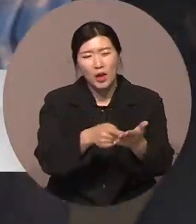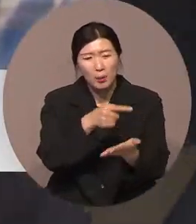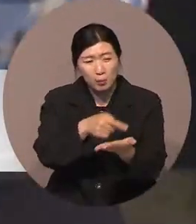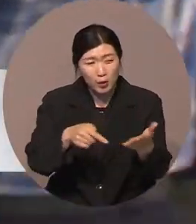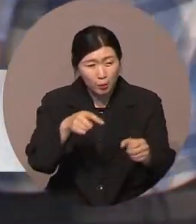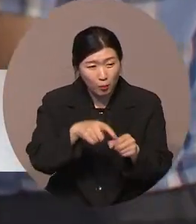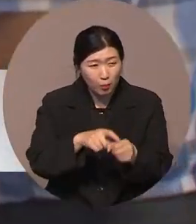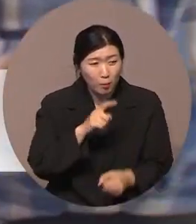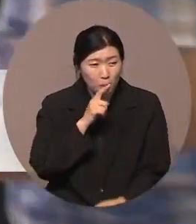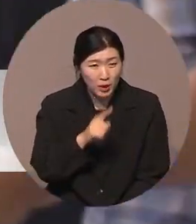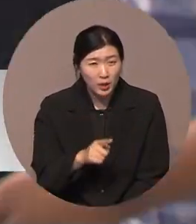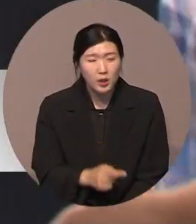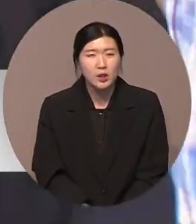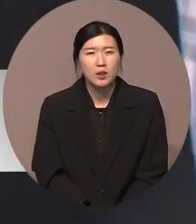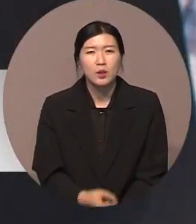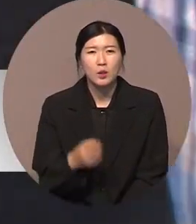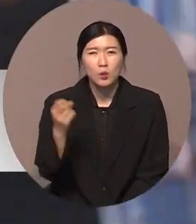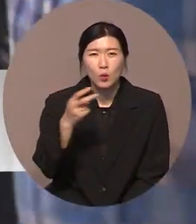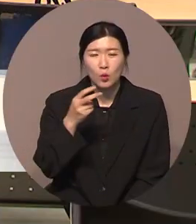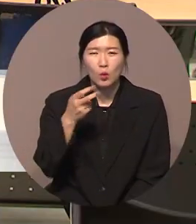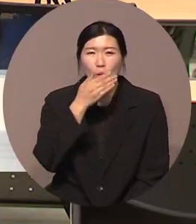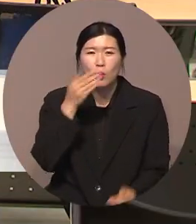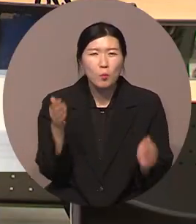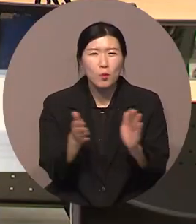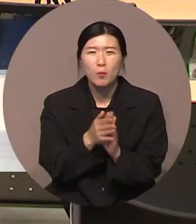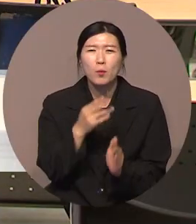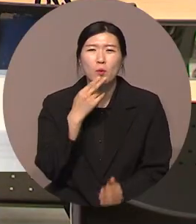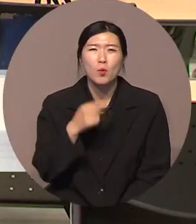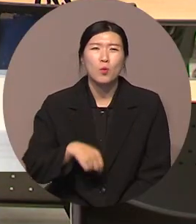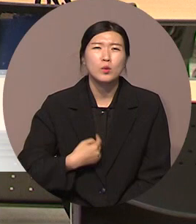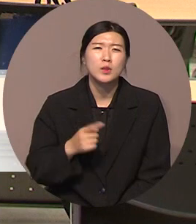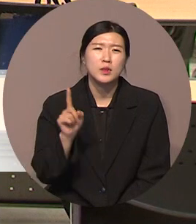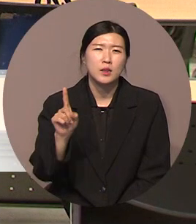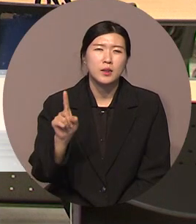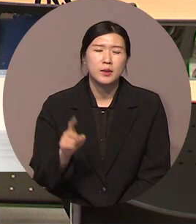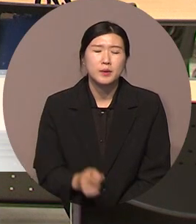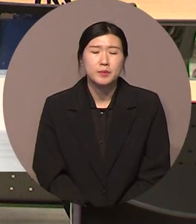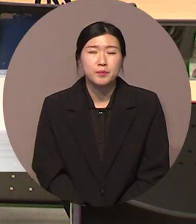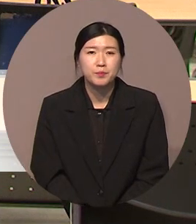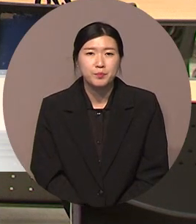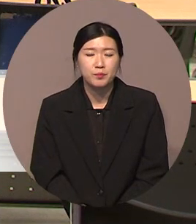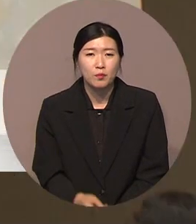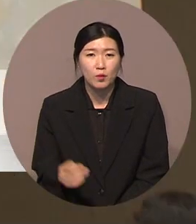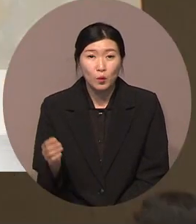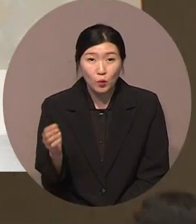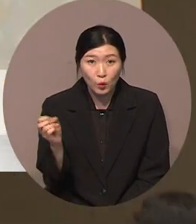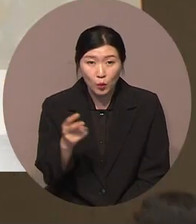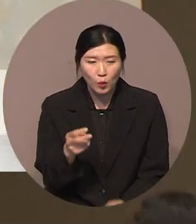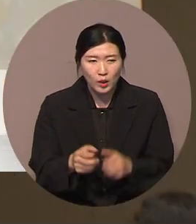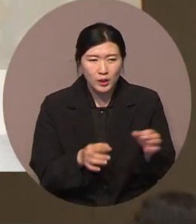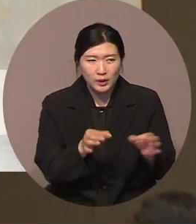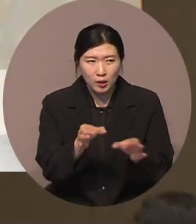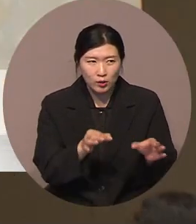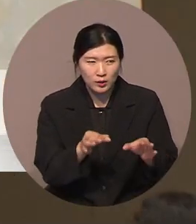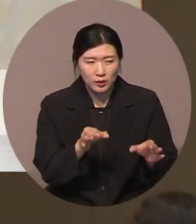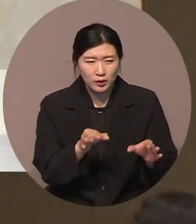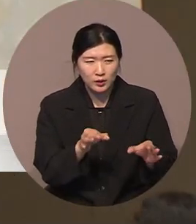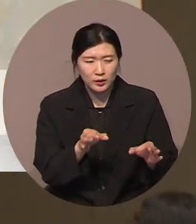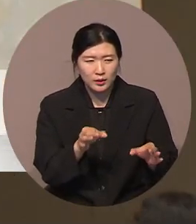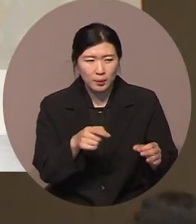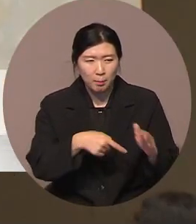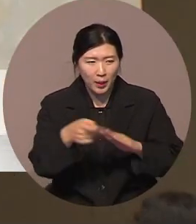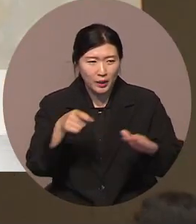주장했으며 경찰은 공범은 없는 것으로 판단했습니다 또 사건 전날 범행에 나섰다 은행